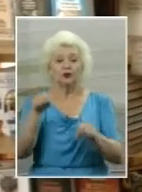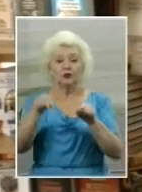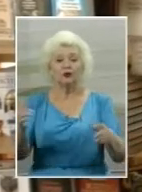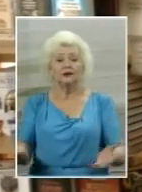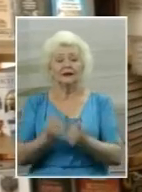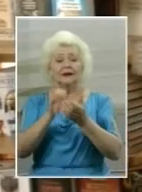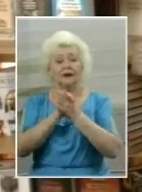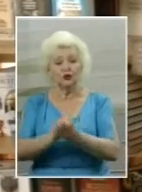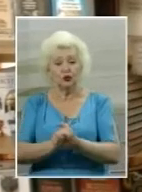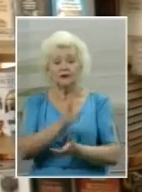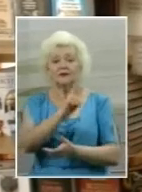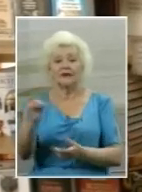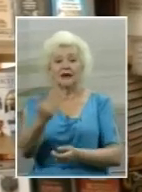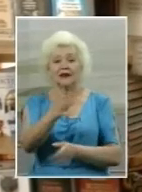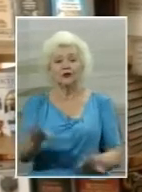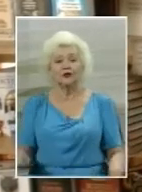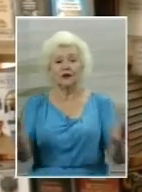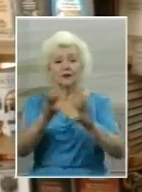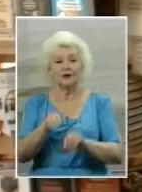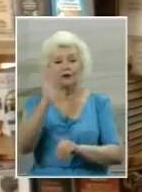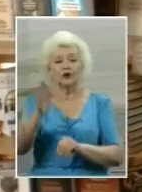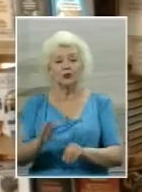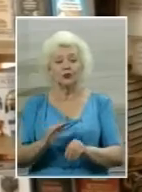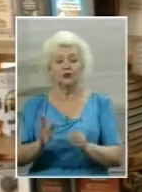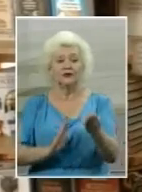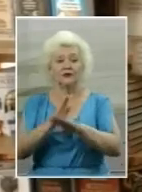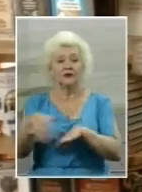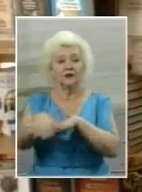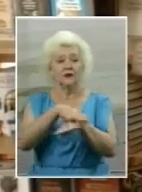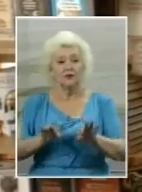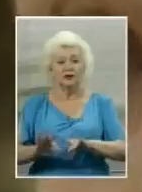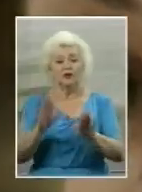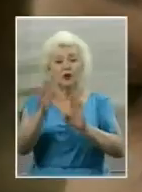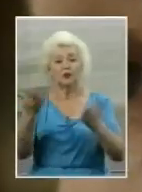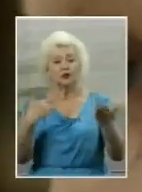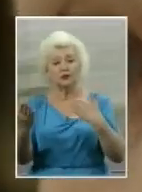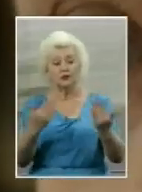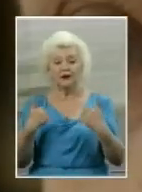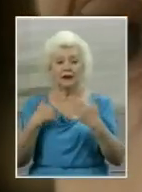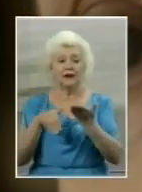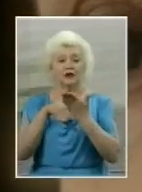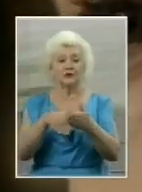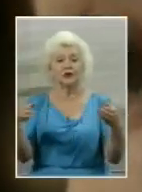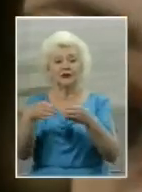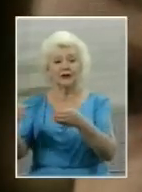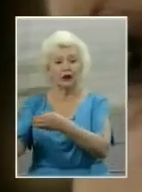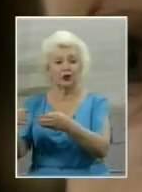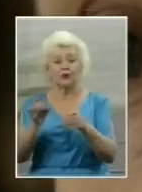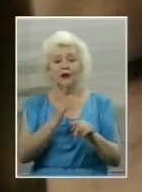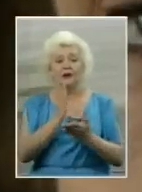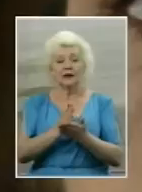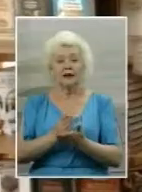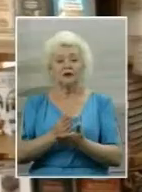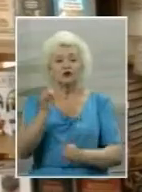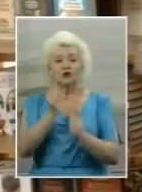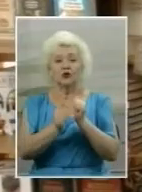знайти друзів, з якими вони разом будуть відвідувати масові заходи, будуть спілкуватися. Наші волонтерські групи, які існують